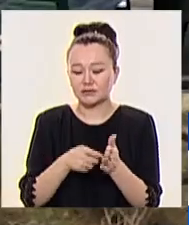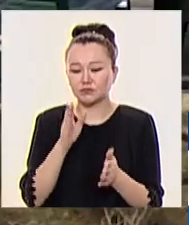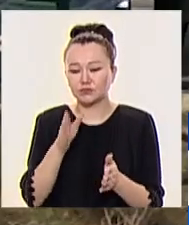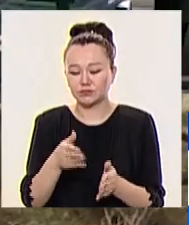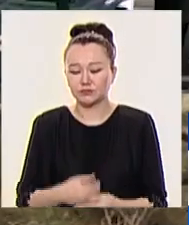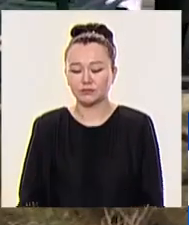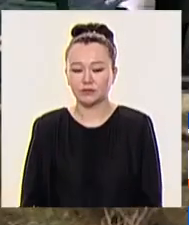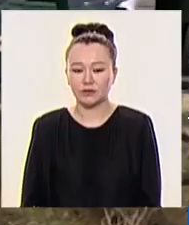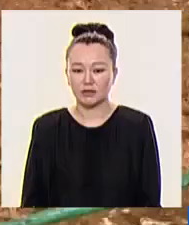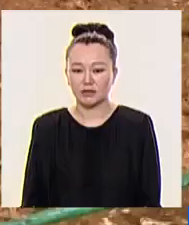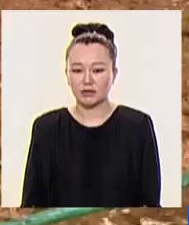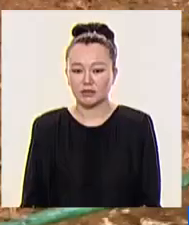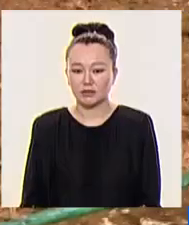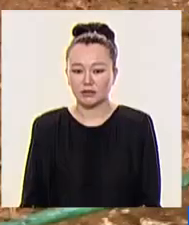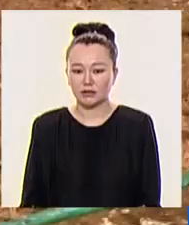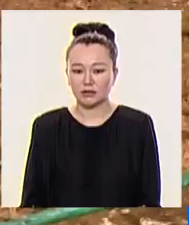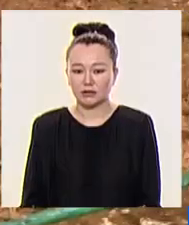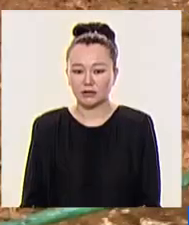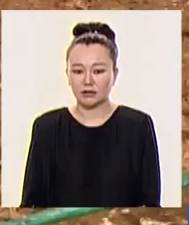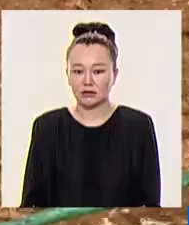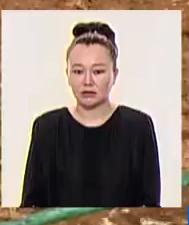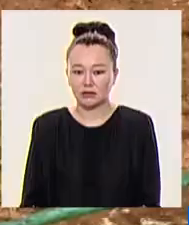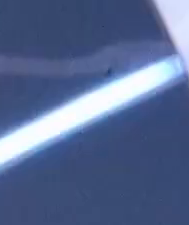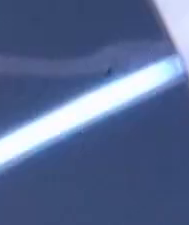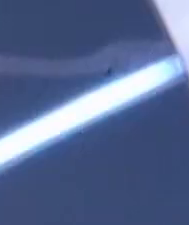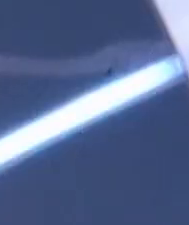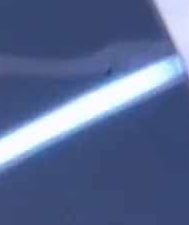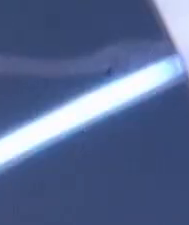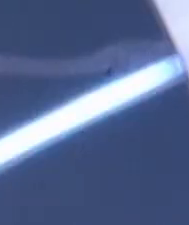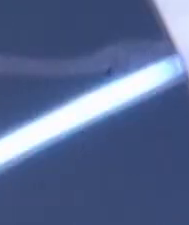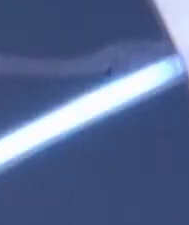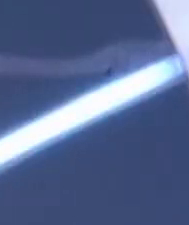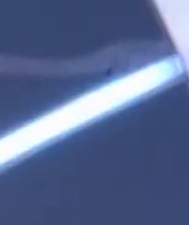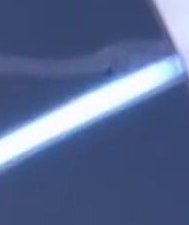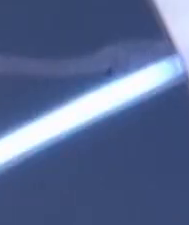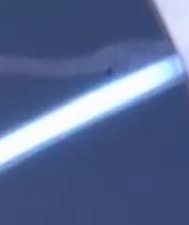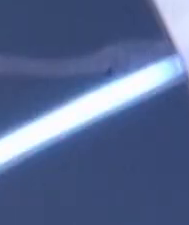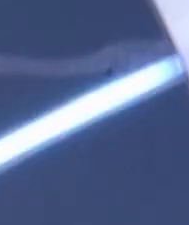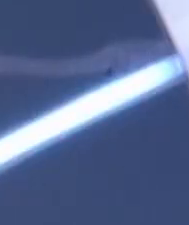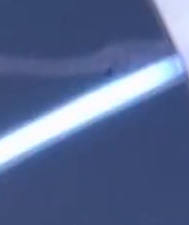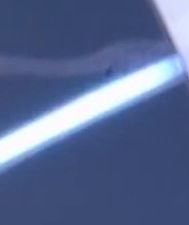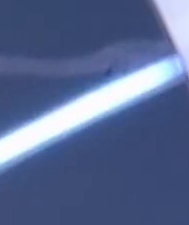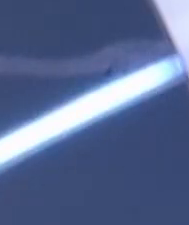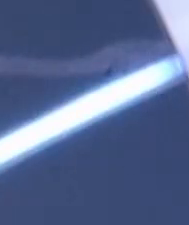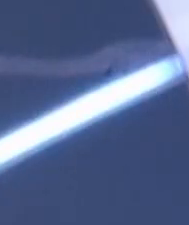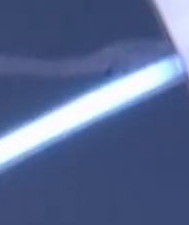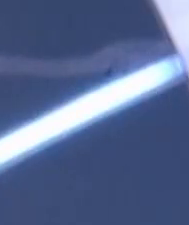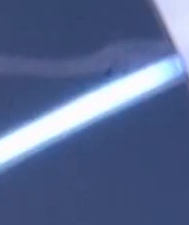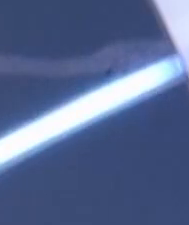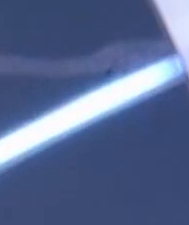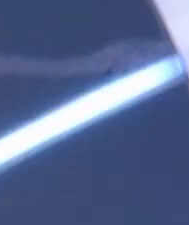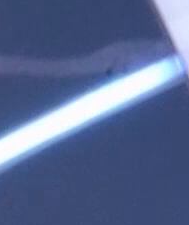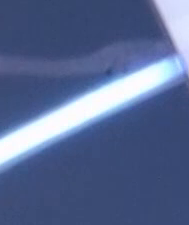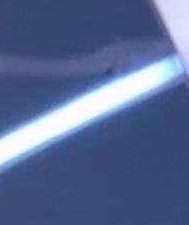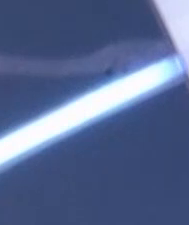Бахром Абдуллаев, Жансерик Боромбаев, Информбюро, Шымкент. Еще больше важной и интересной информации на нашем